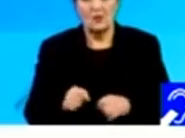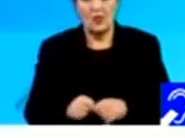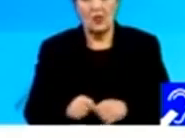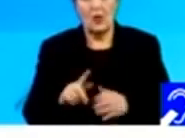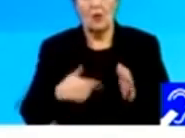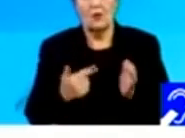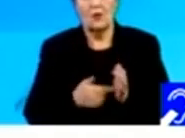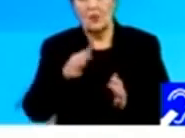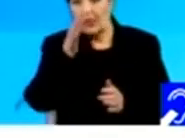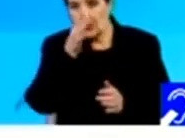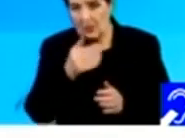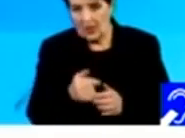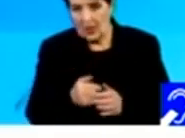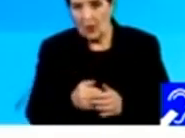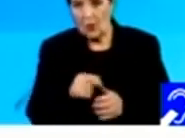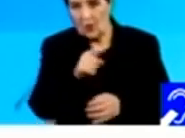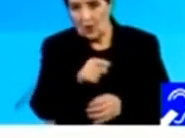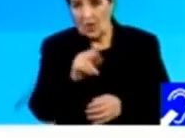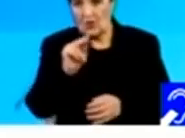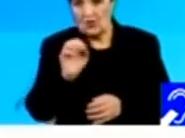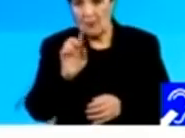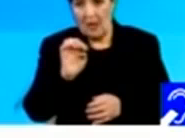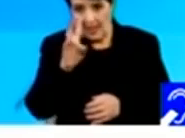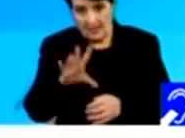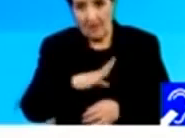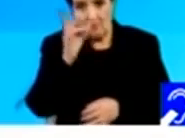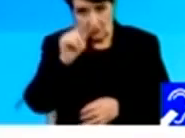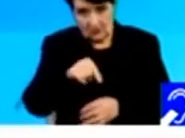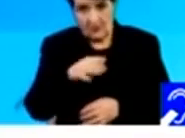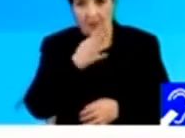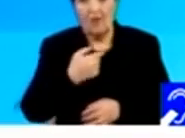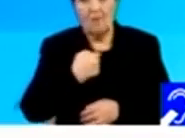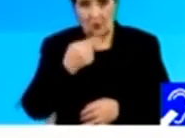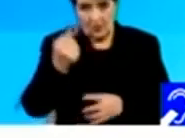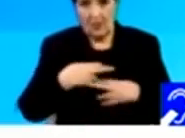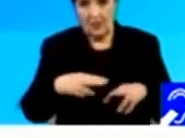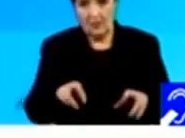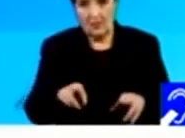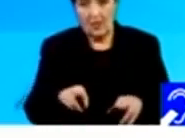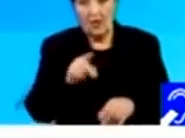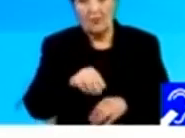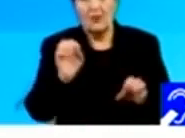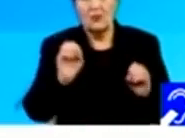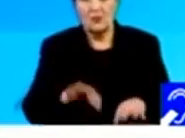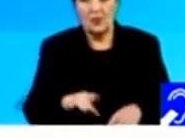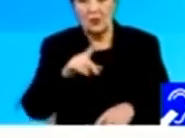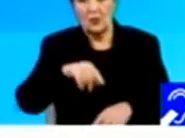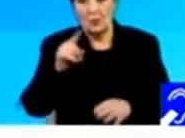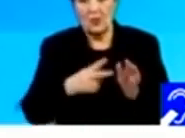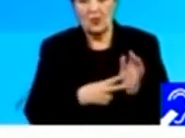Municipal Chișinău, din care făcea parte și domnul Ceban și fracțiunea sa, a votat în integralitate, prin decizia numărul 6